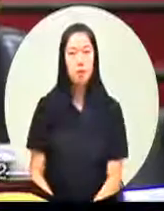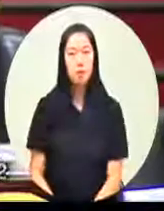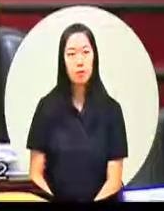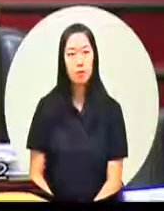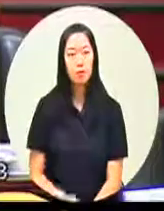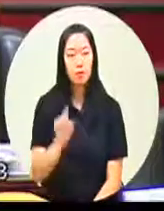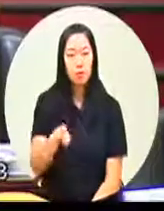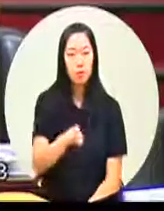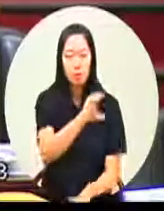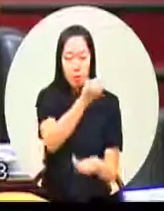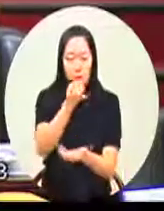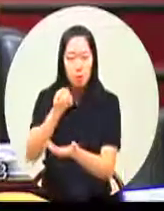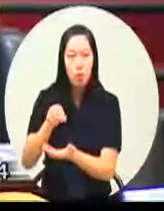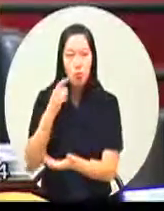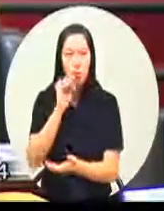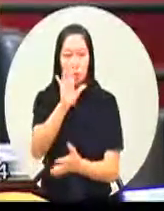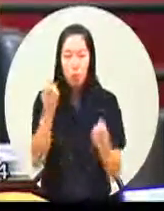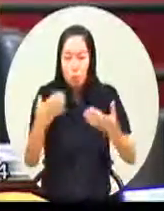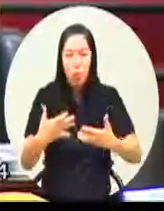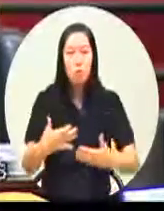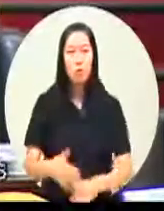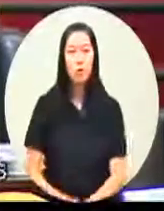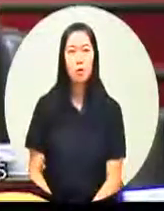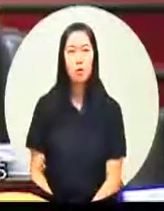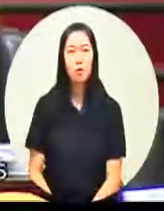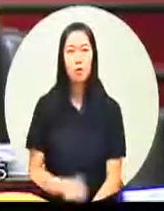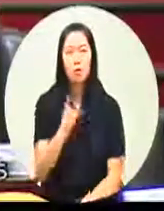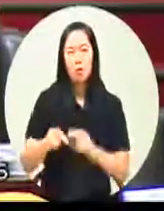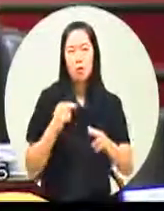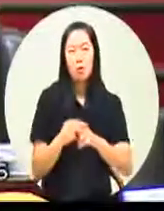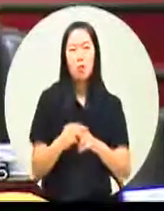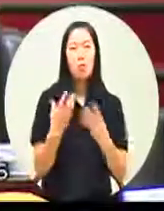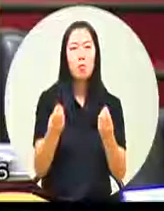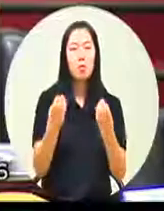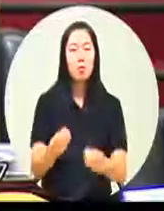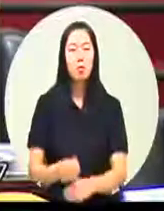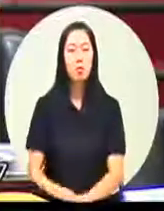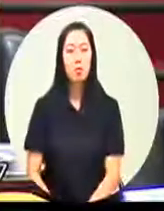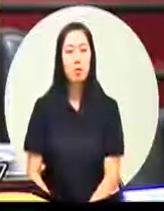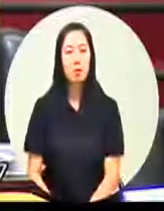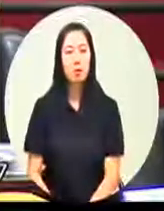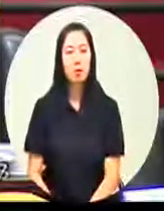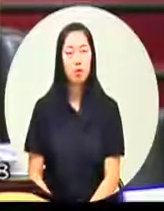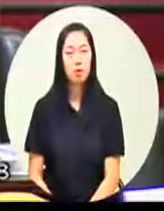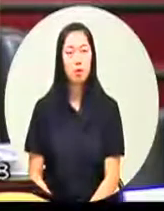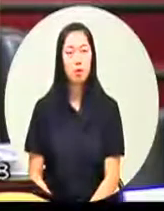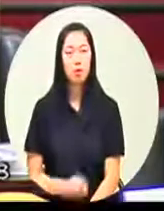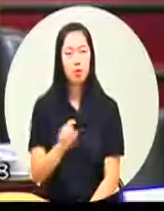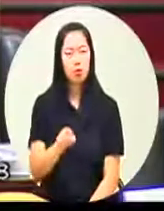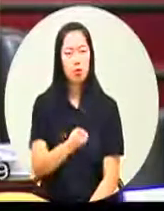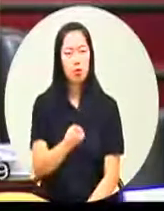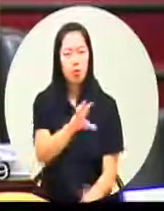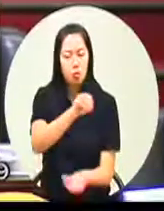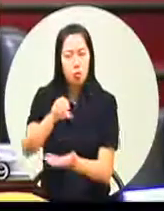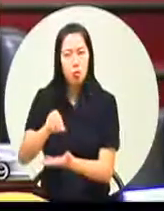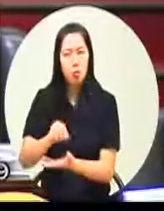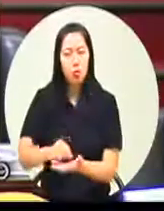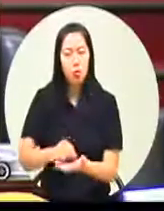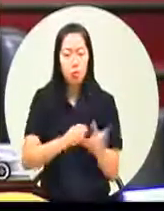你这个抽样就产生问题了，就没有信度，就没有效度了嘛，啊，既然这样子，这个东西怎么可以拿来做执行